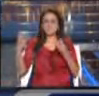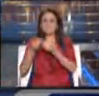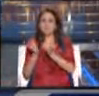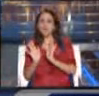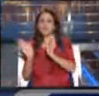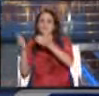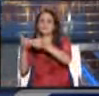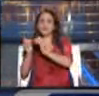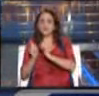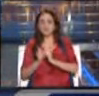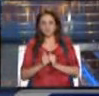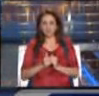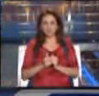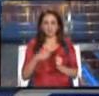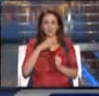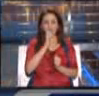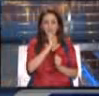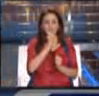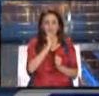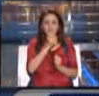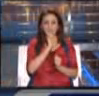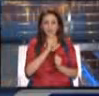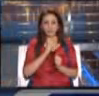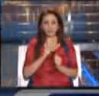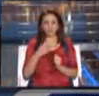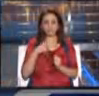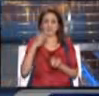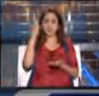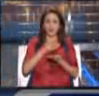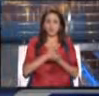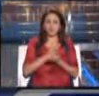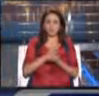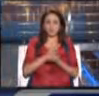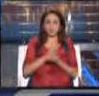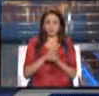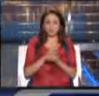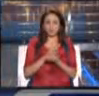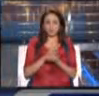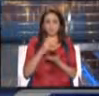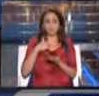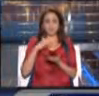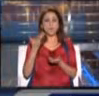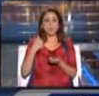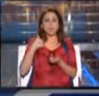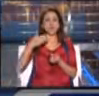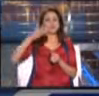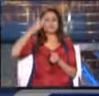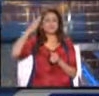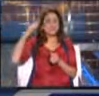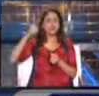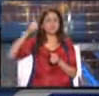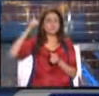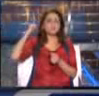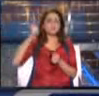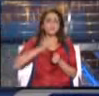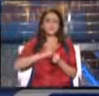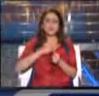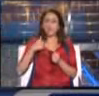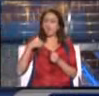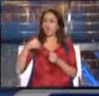هل عندما يكون اعلاميا هل يجب ان يكون حياديا، ام ان الجزء الذي من تراثه ومن تاريخه ومن ماثوره فكره انه